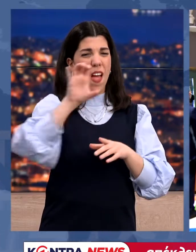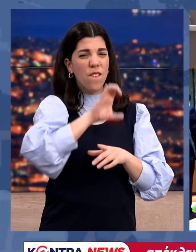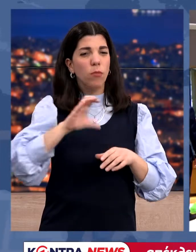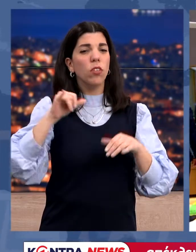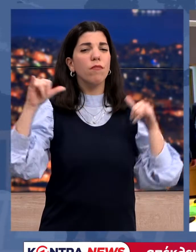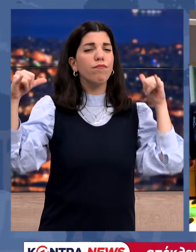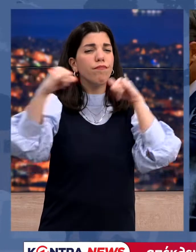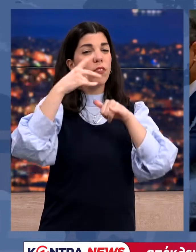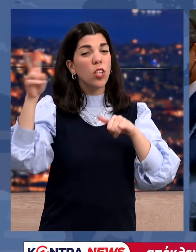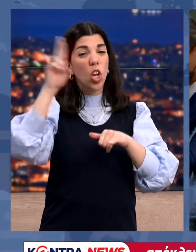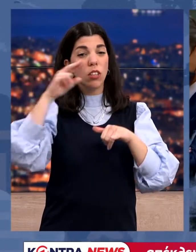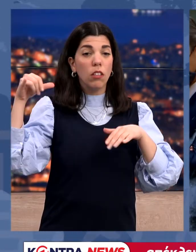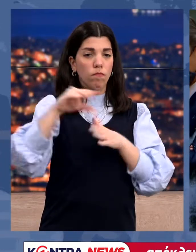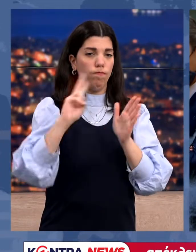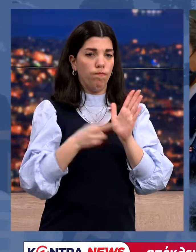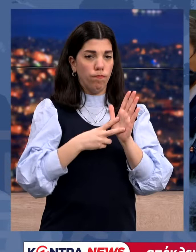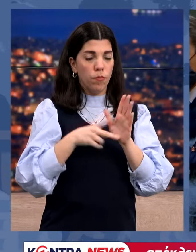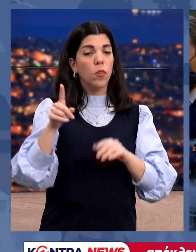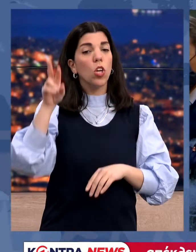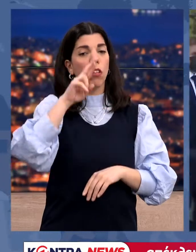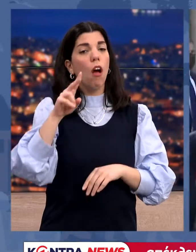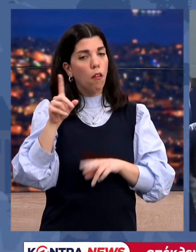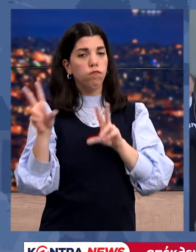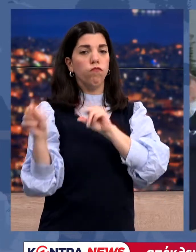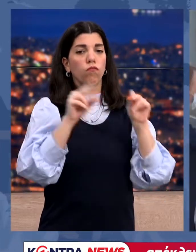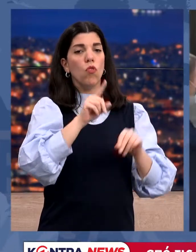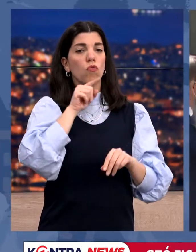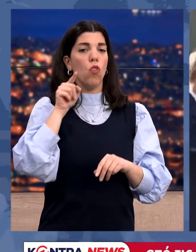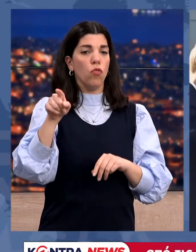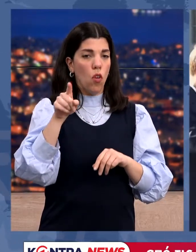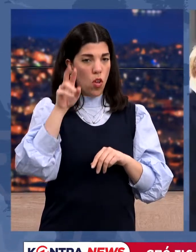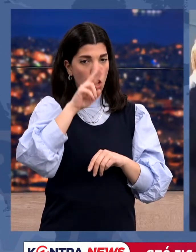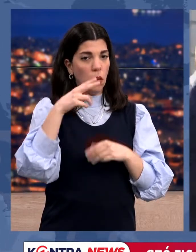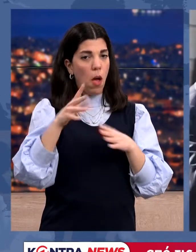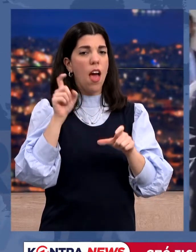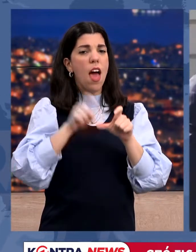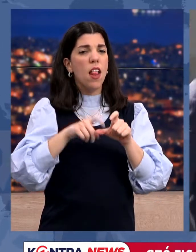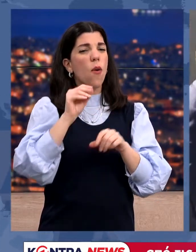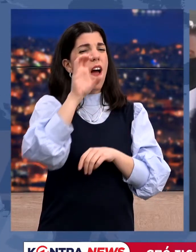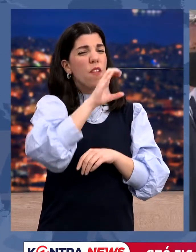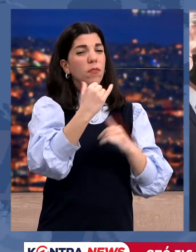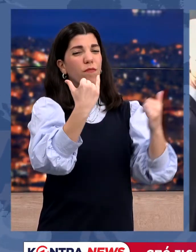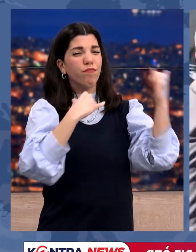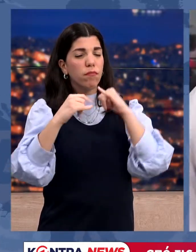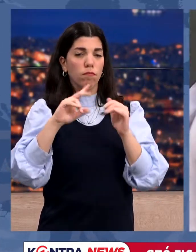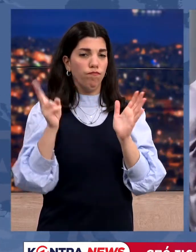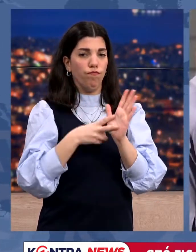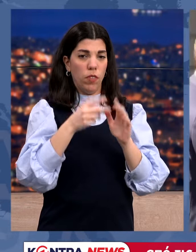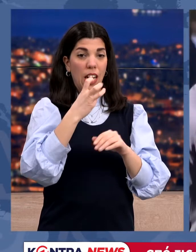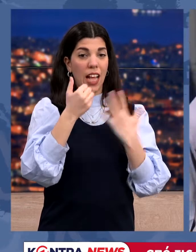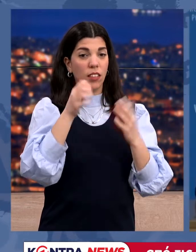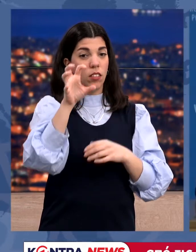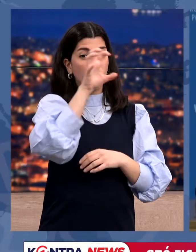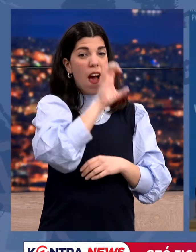από τον εναέριο της χώρο το κρεμλίνο απαντά με απαγόρευση πτήσεων από τις αεροπορικές εταιρείες 36 κρατών η